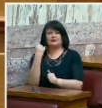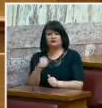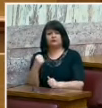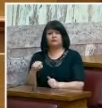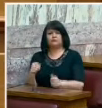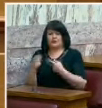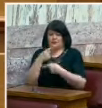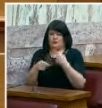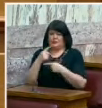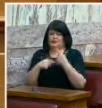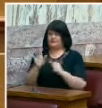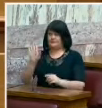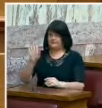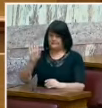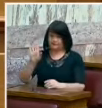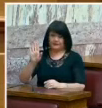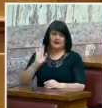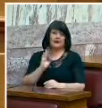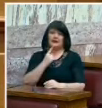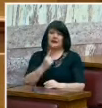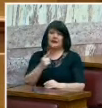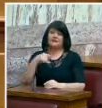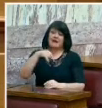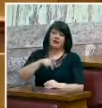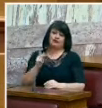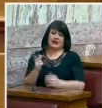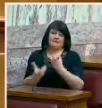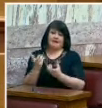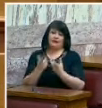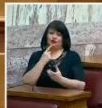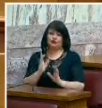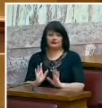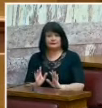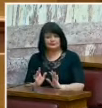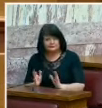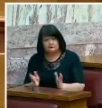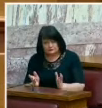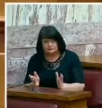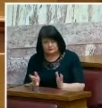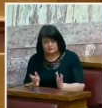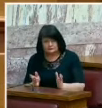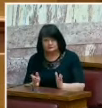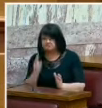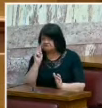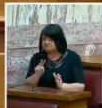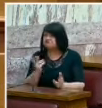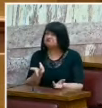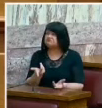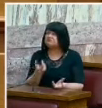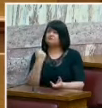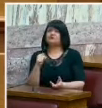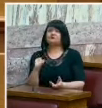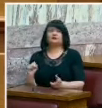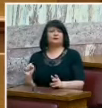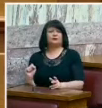όχι ο κύριος Δημήτρης Καμένος, συγγνώμη. Λοιπόν, αλλά ο κύριος Πάνος Καμένος δεν φαίνεται τελευταία